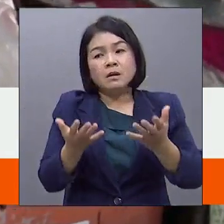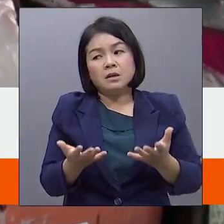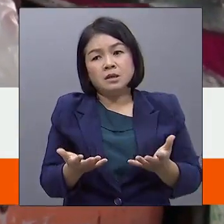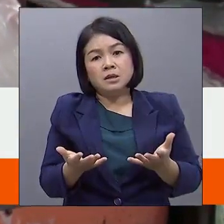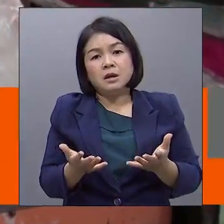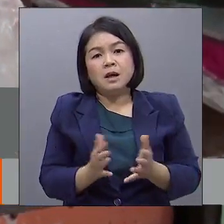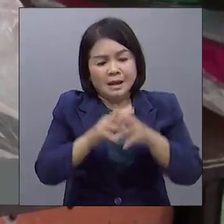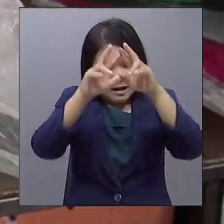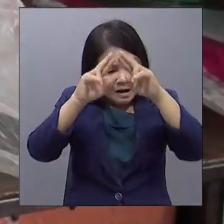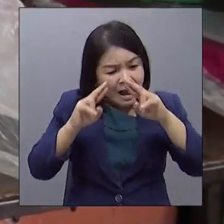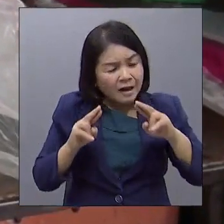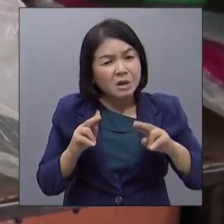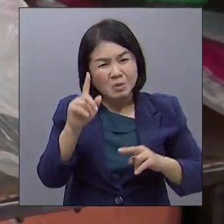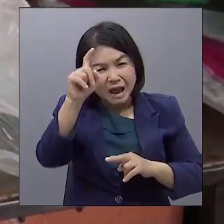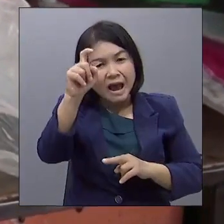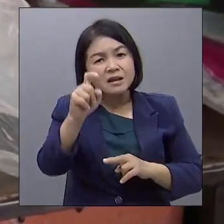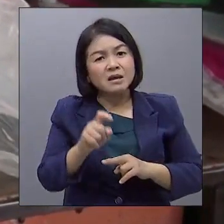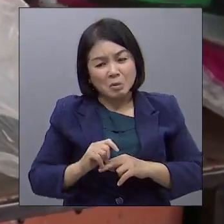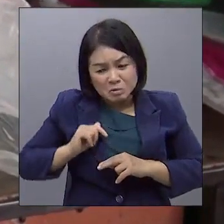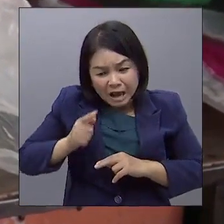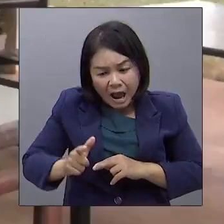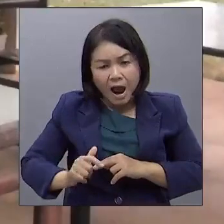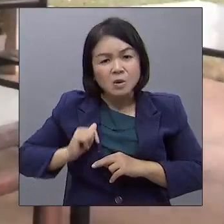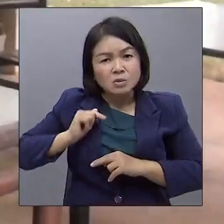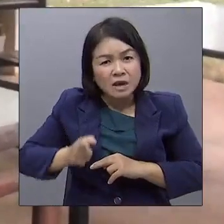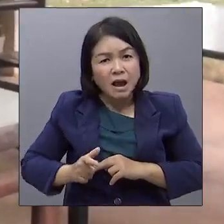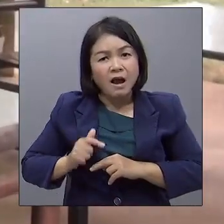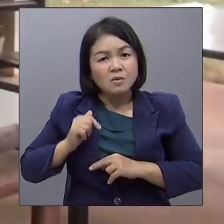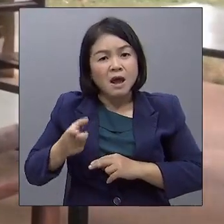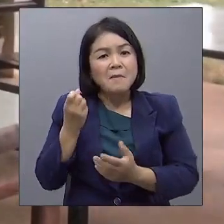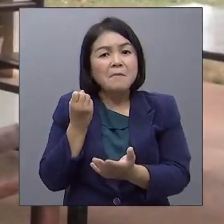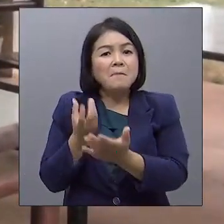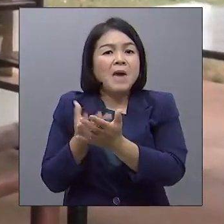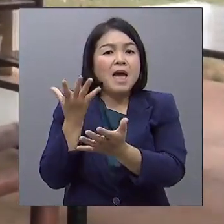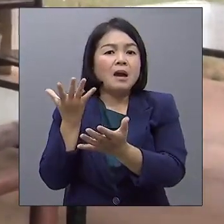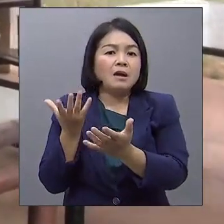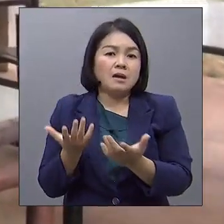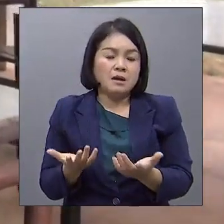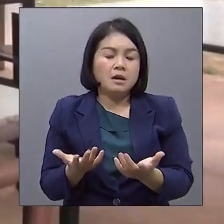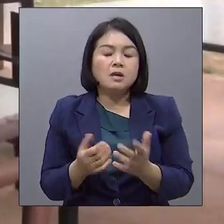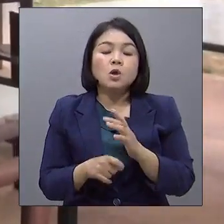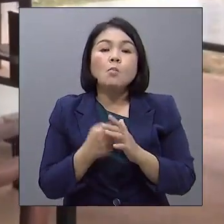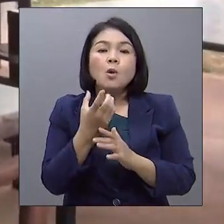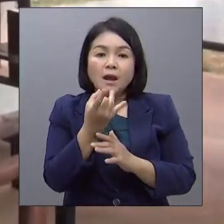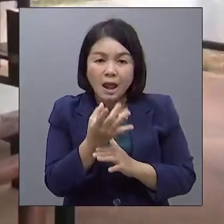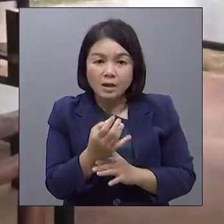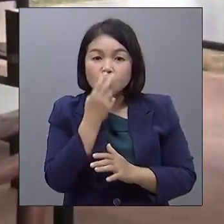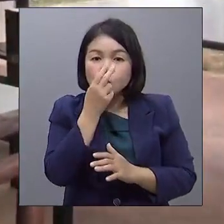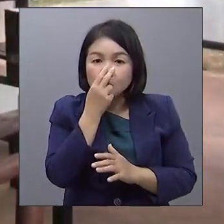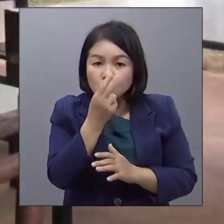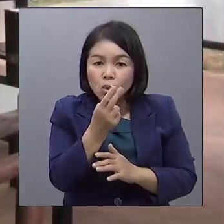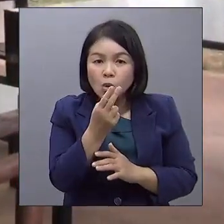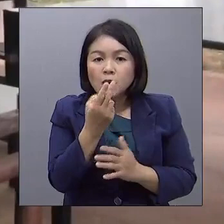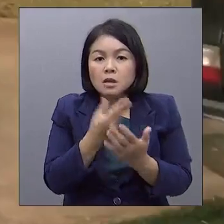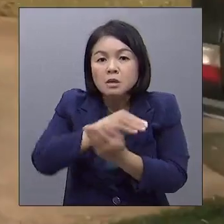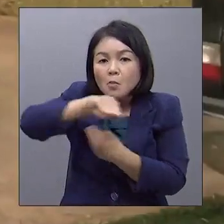แม่ค้าก็แย่ที่อย่างเงี้ยต้นทุนเพิ่มขึ้นเรื่อยๆอะ แต่มันก็มีเหตุผลนะคะก็ต้องเอาส่วนหนึ่งไปใช้คื